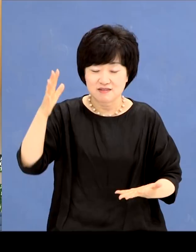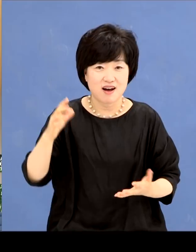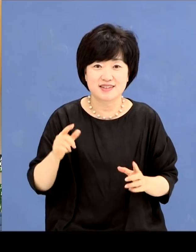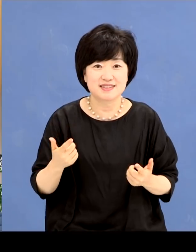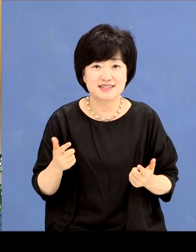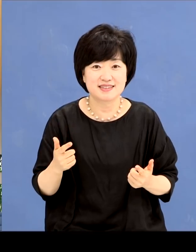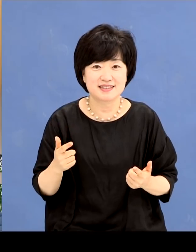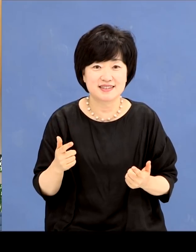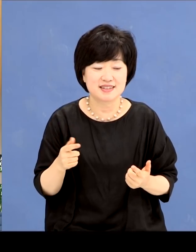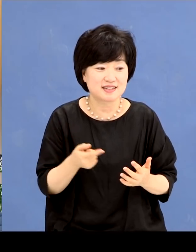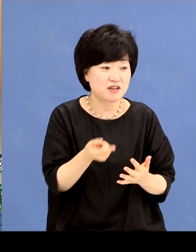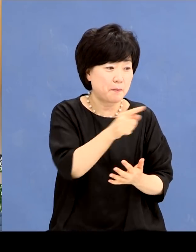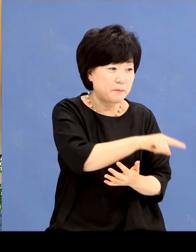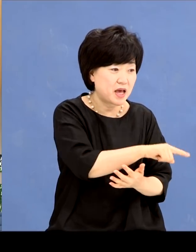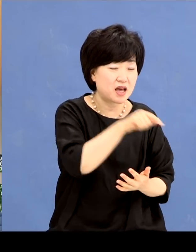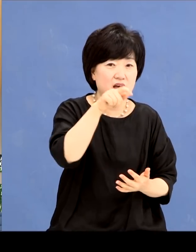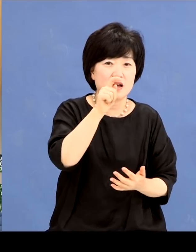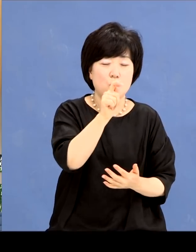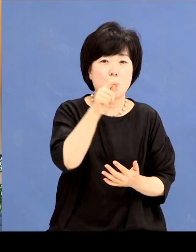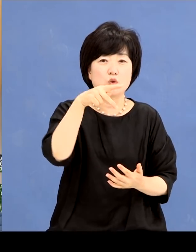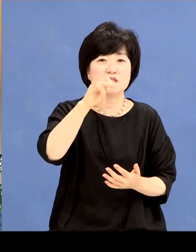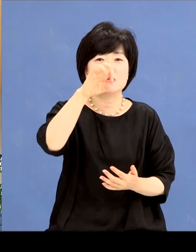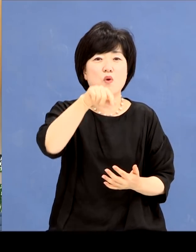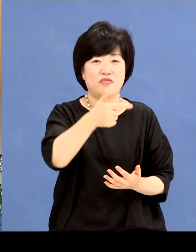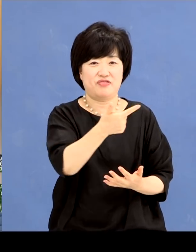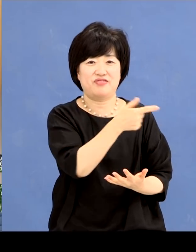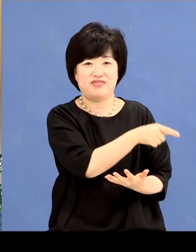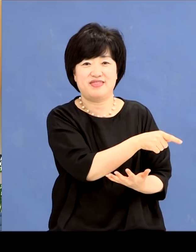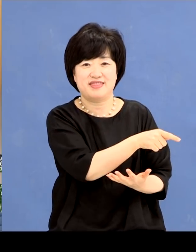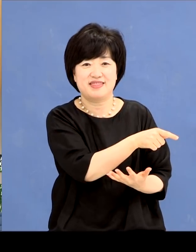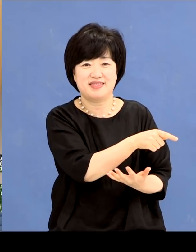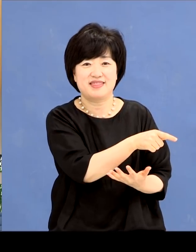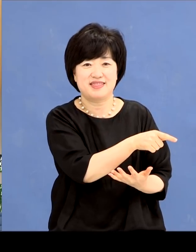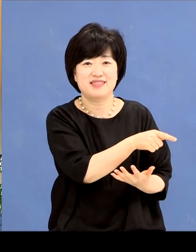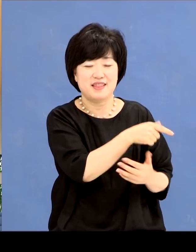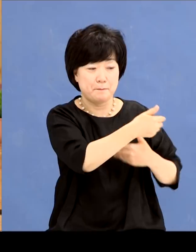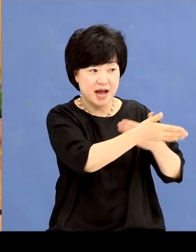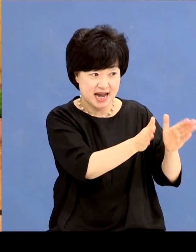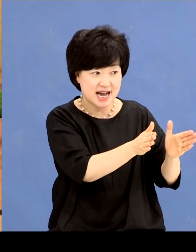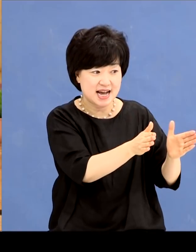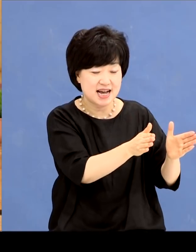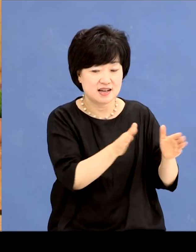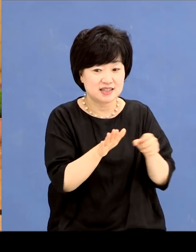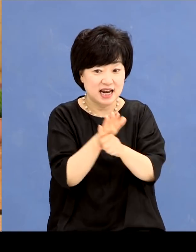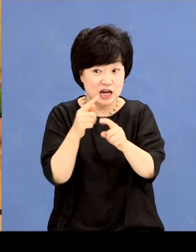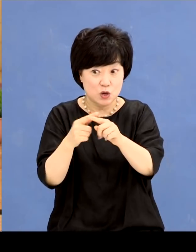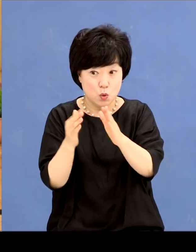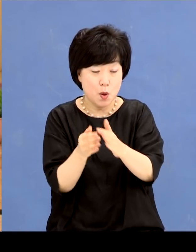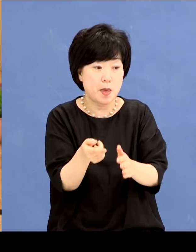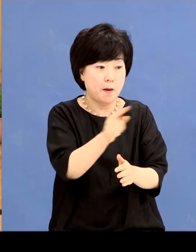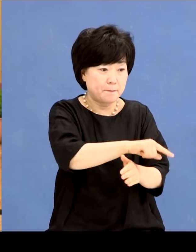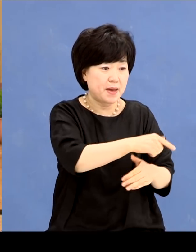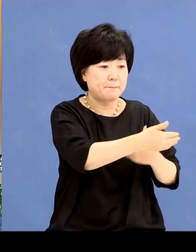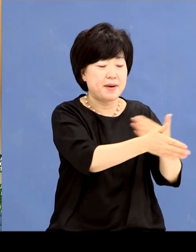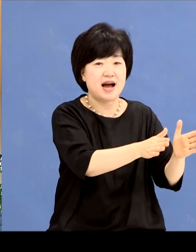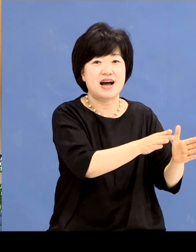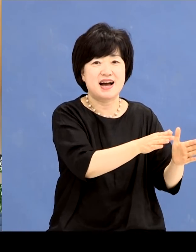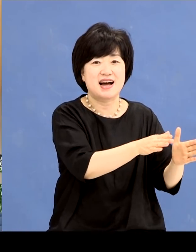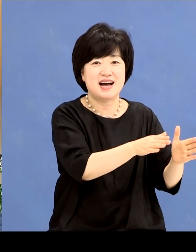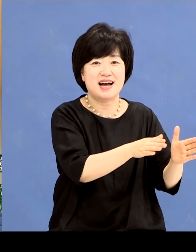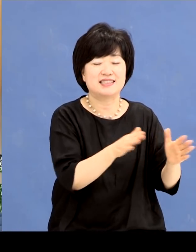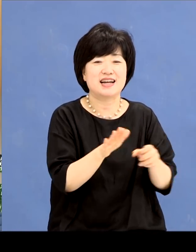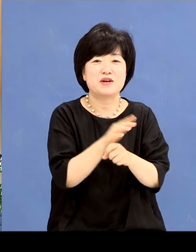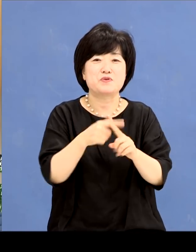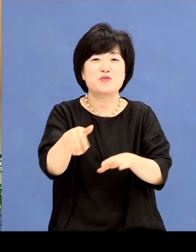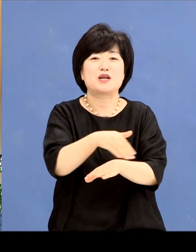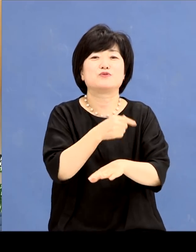아니었기 때문에 근처에 고시원을 하나 잡고 예, 거기서부터 다시 이제 시작을 한 거죠. 아, 일부러 사랑의 교회 근처에 예, 맞아요. 고시원을 네, 얻으셨어요. 사랑교회 다니고